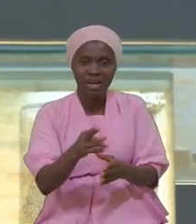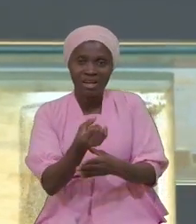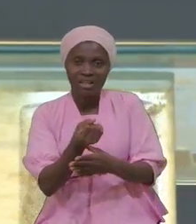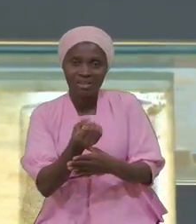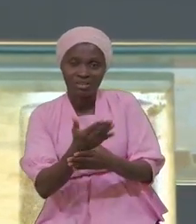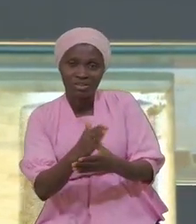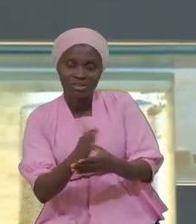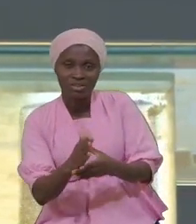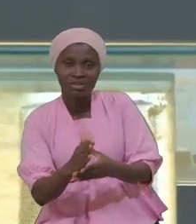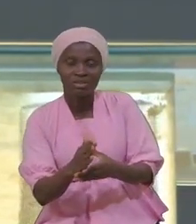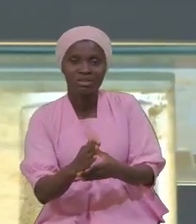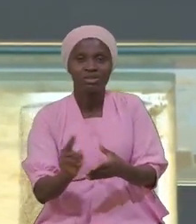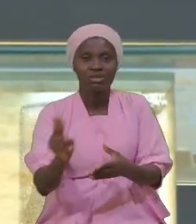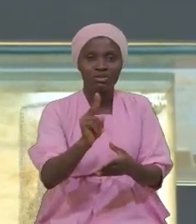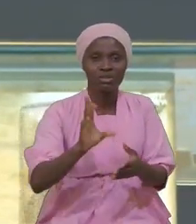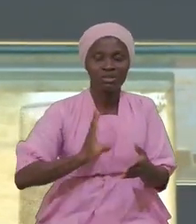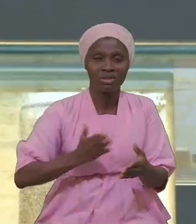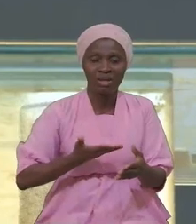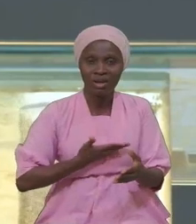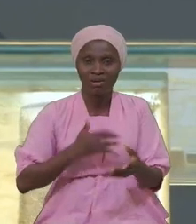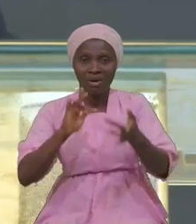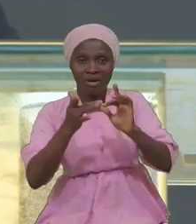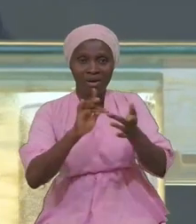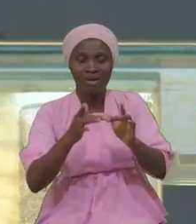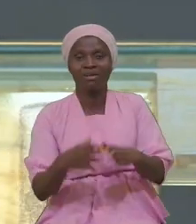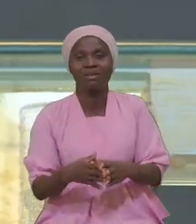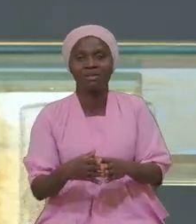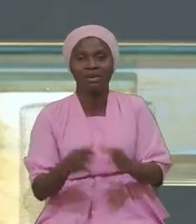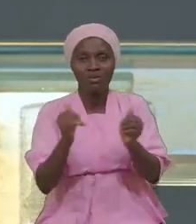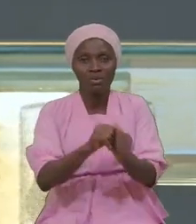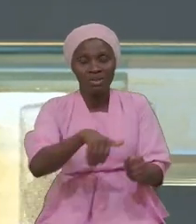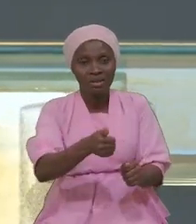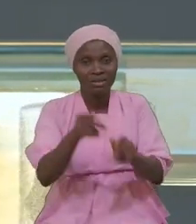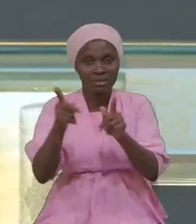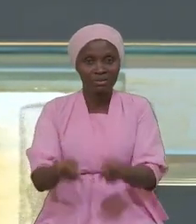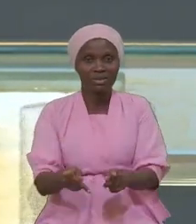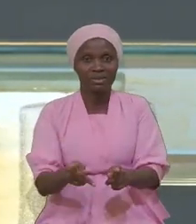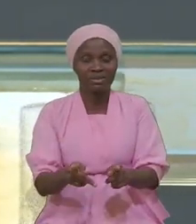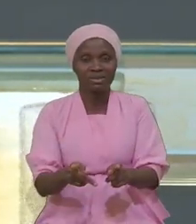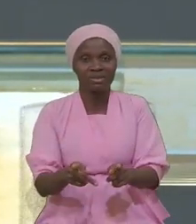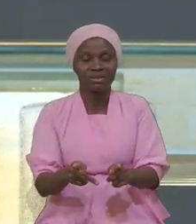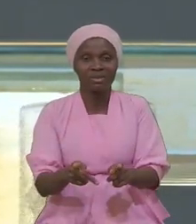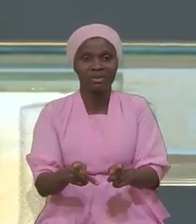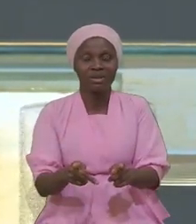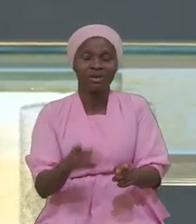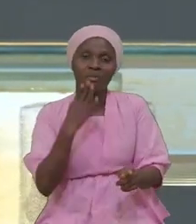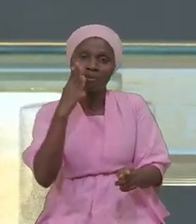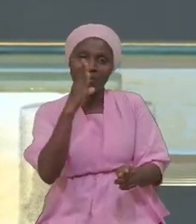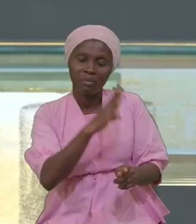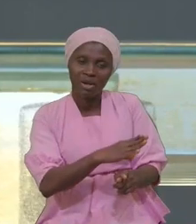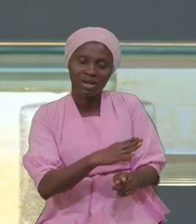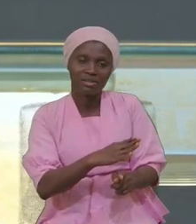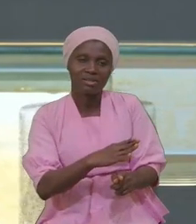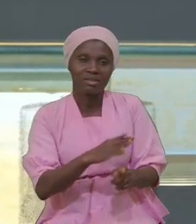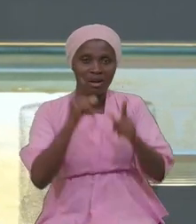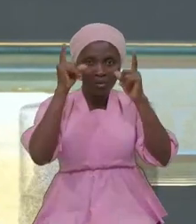WhatsApp, sur les médias, des images abominables. Ces gens ne sont